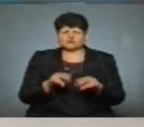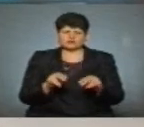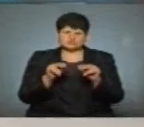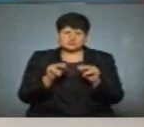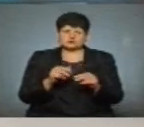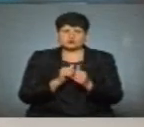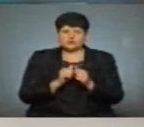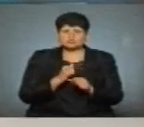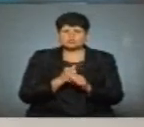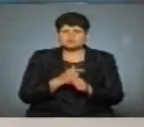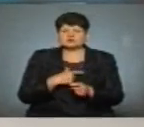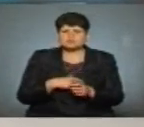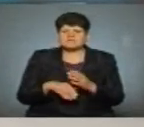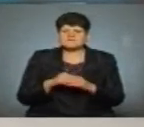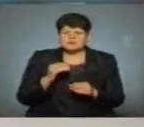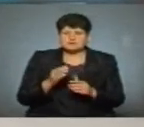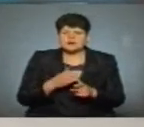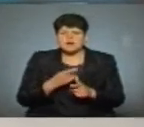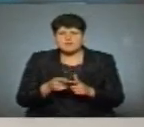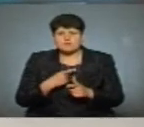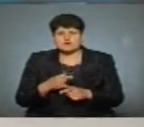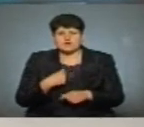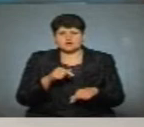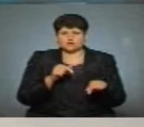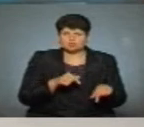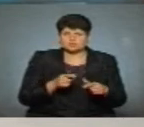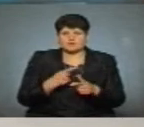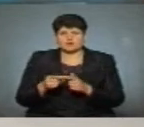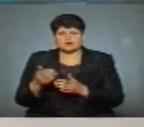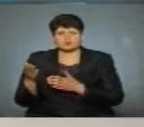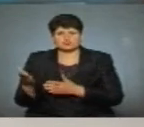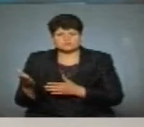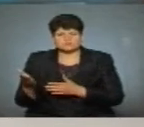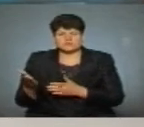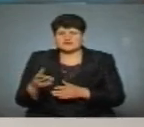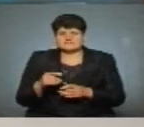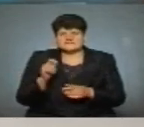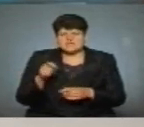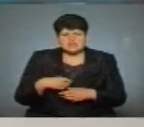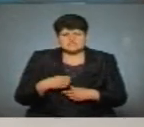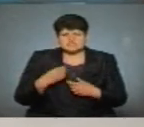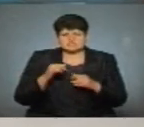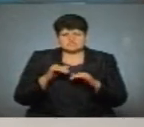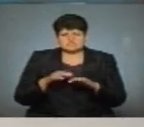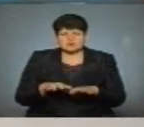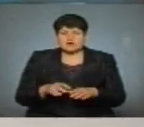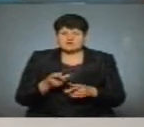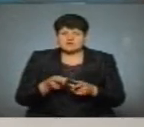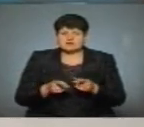кожен робив для себе вибір. Або я тут, або я тут. І тому війна дуже страшна річ, але вона